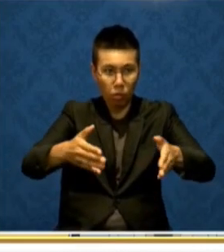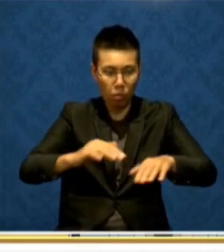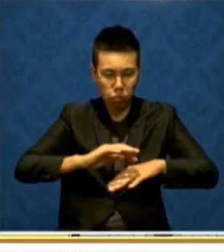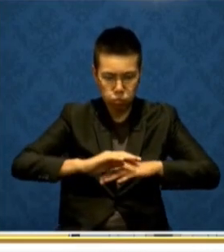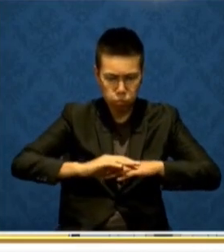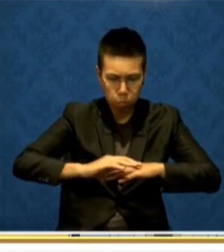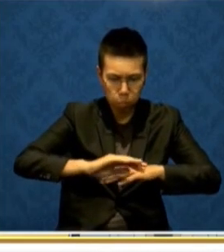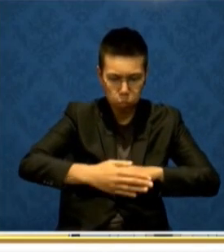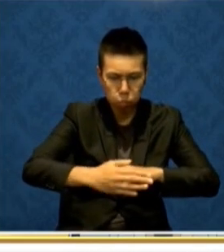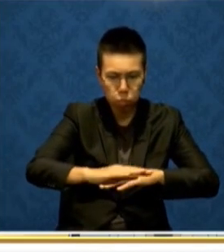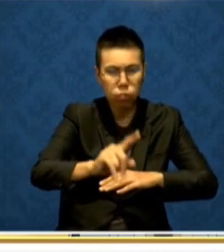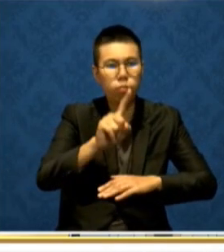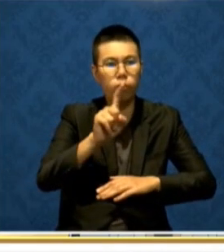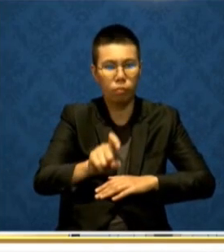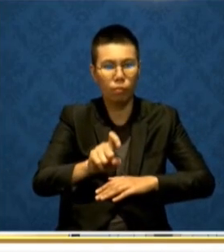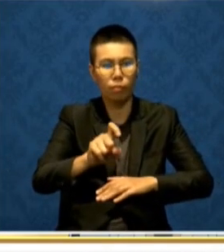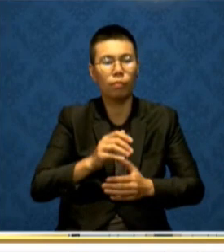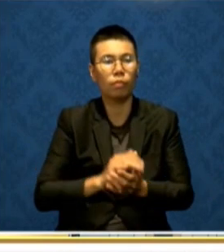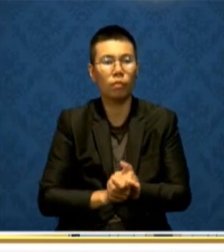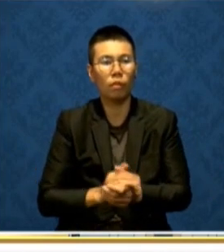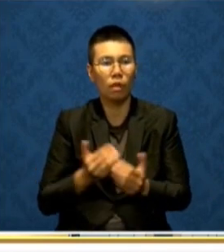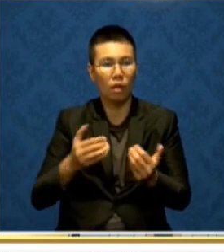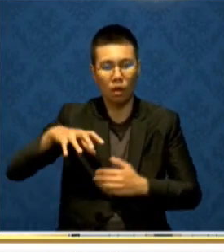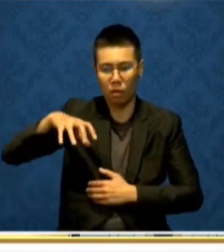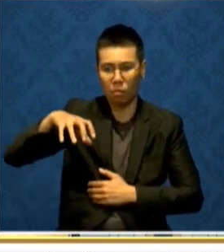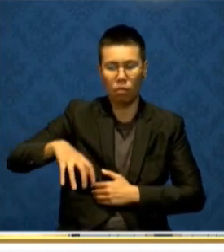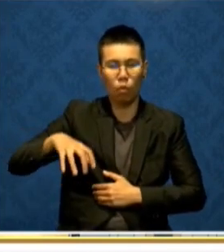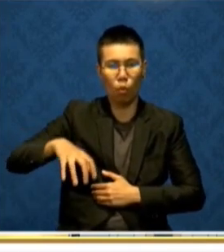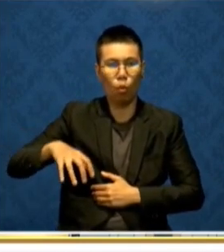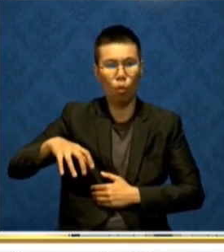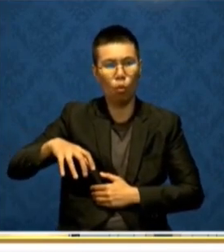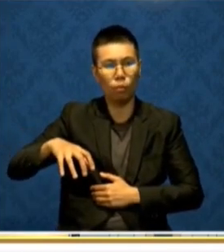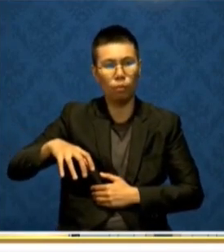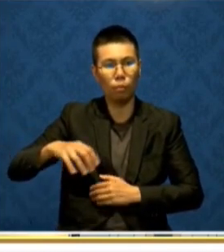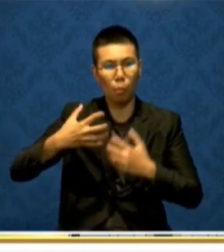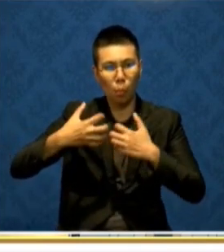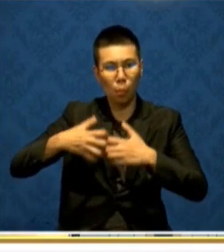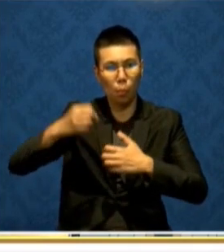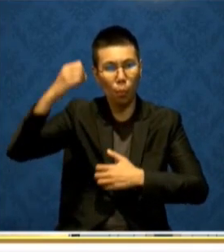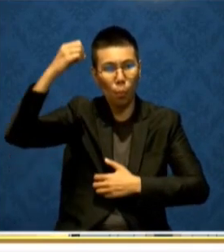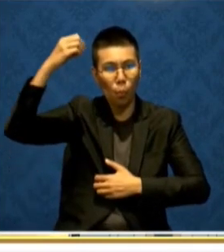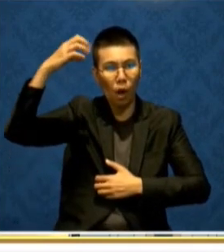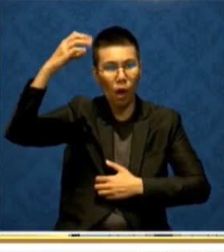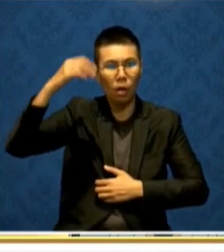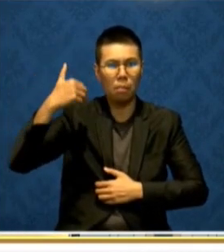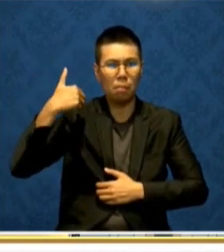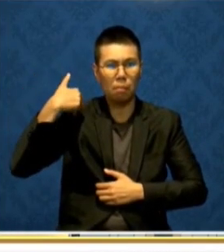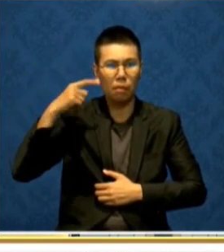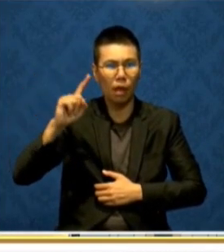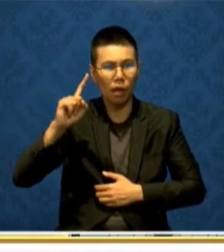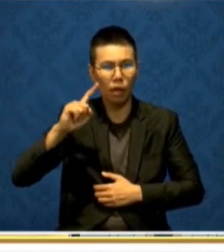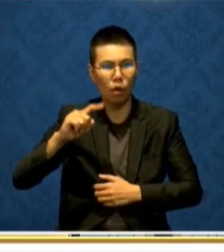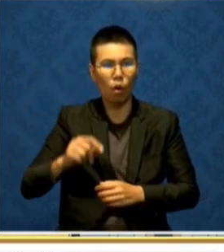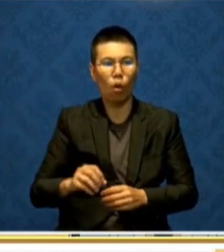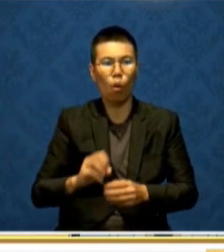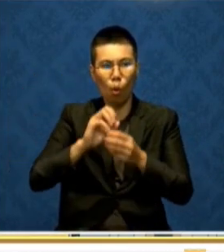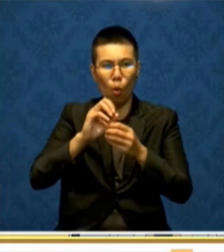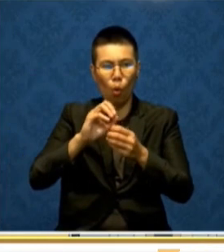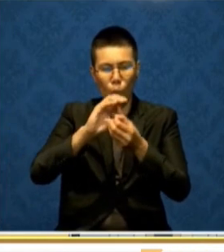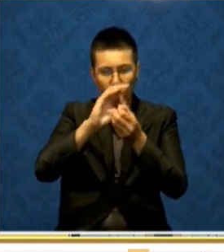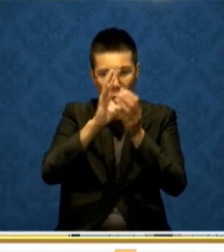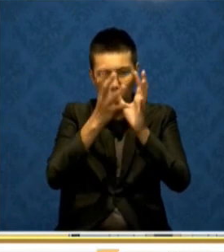นลไฟ้าแ่งนี้เป็โรงไฟฟ้า ảnraph ซึ่งจะมีควรจากการจดเชื้อ Zum duż